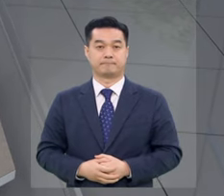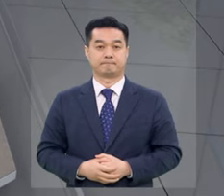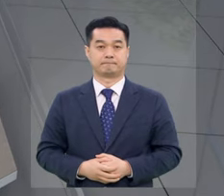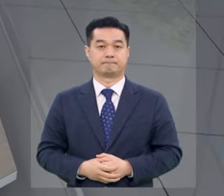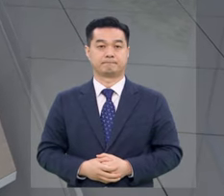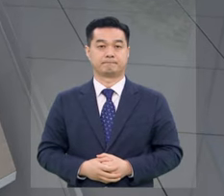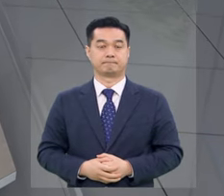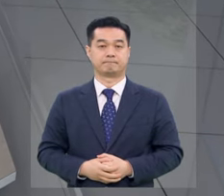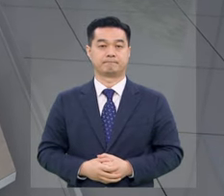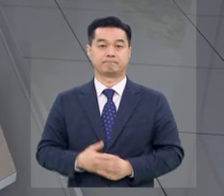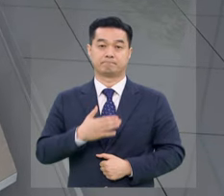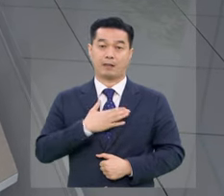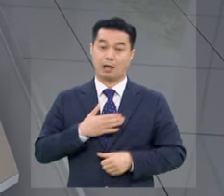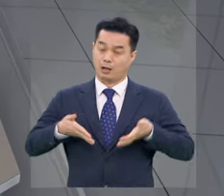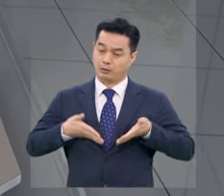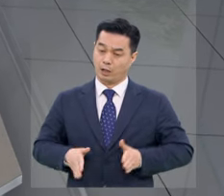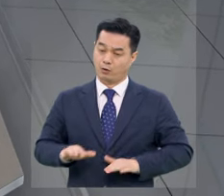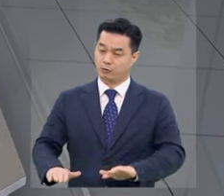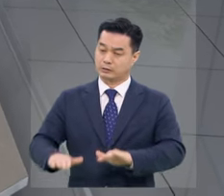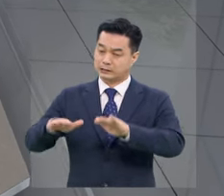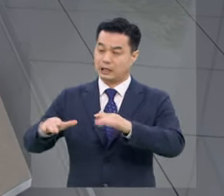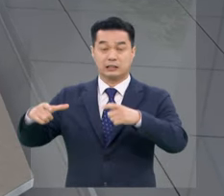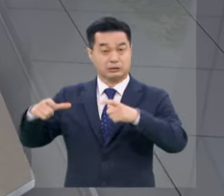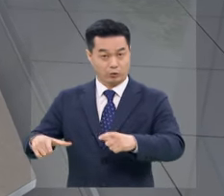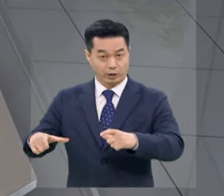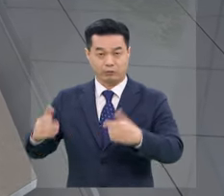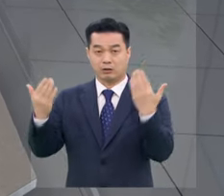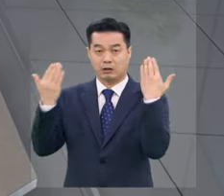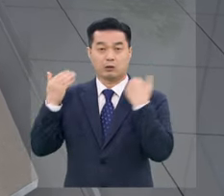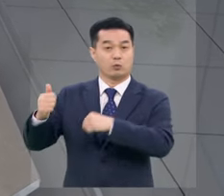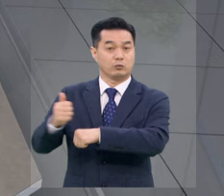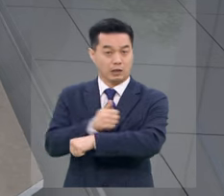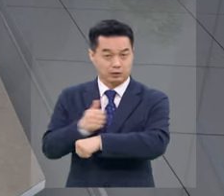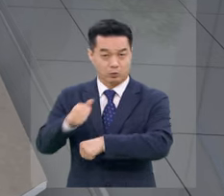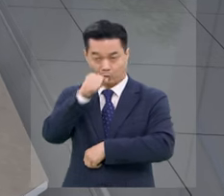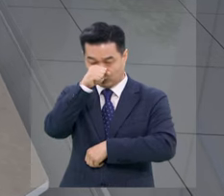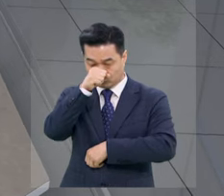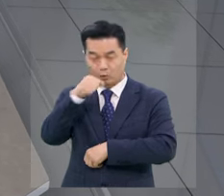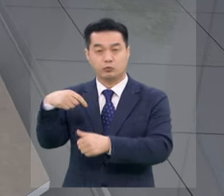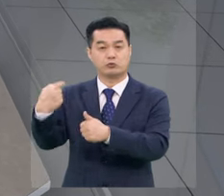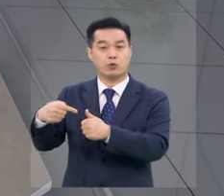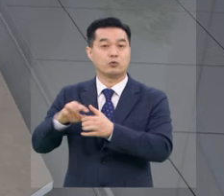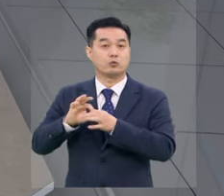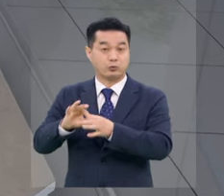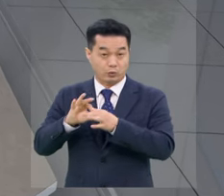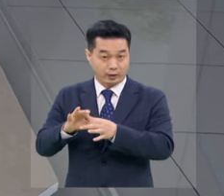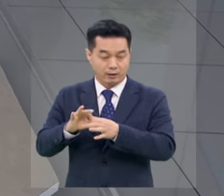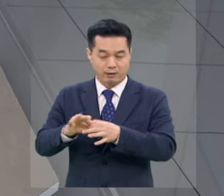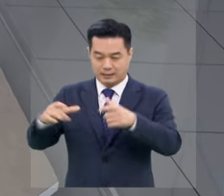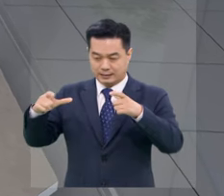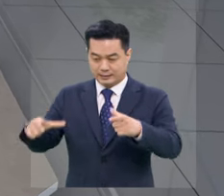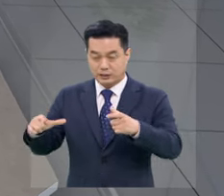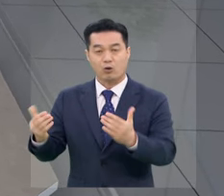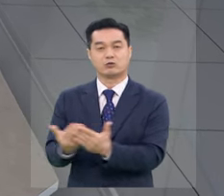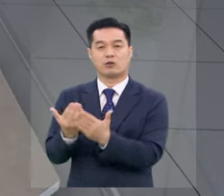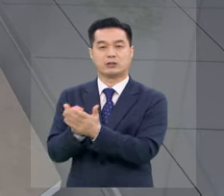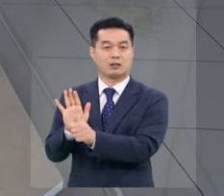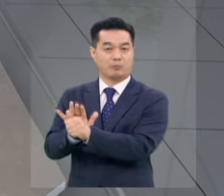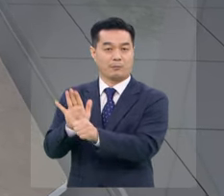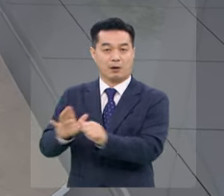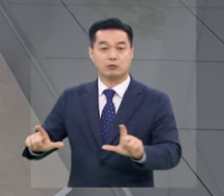시작합니다 자신이 나고자란 지역에서 학교를 다니고 양질의 교육을 통해 지역 성장을 이루는